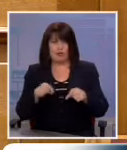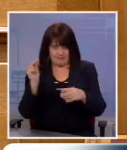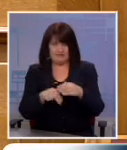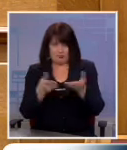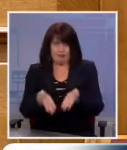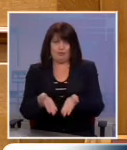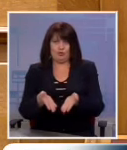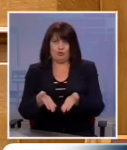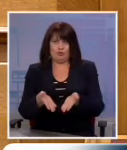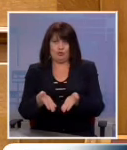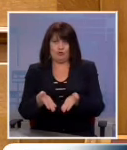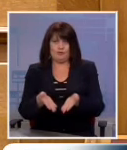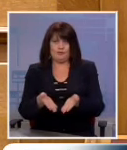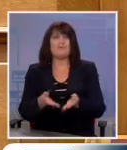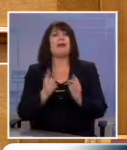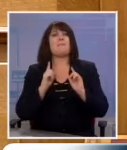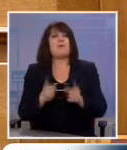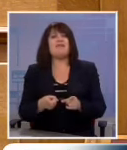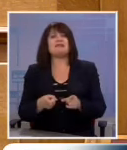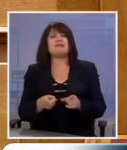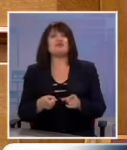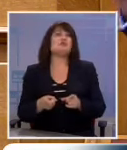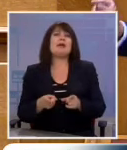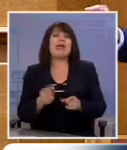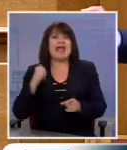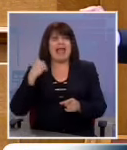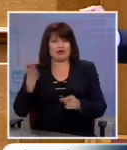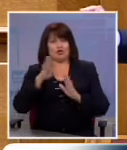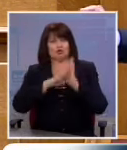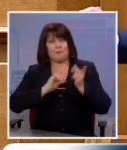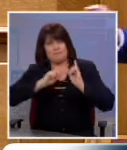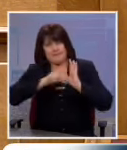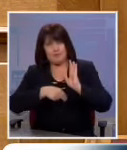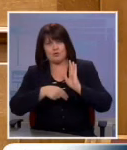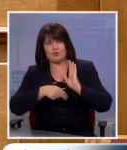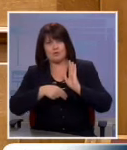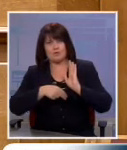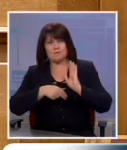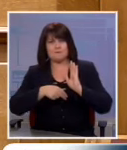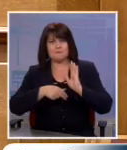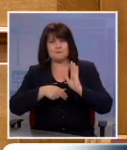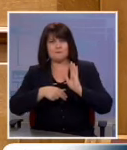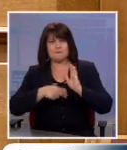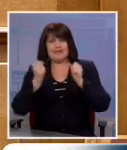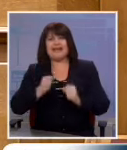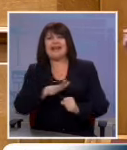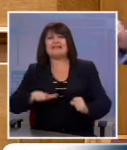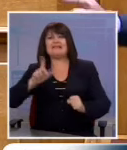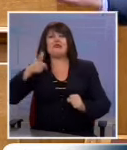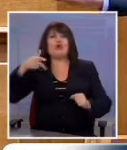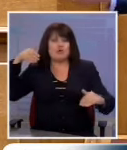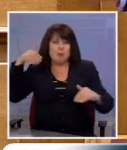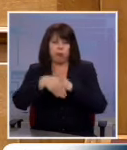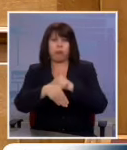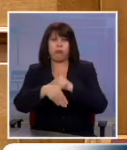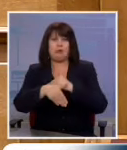ψηφίσετε? Να αποφασίσουμε ότι βρισκόμαστε εκτός προγράμματος? Ότι βρισκόμαστε σε κατάσταση πτωχεύσεως? Ποια